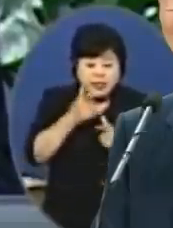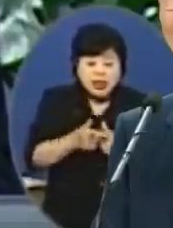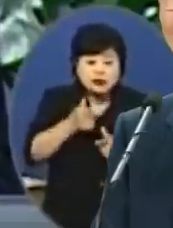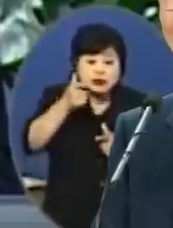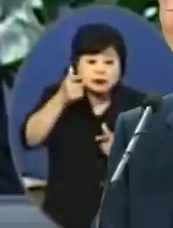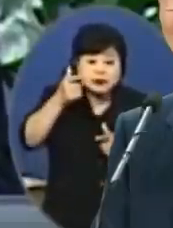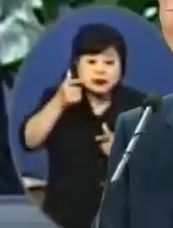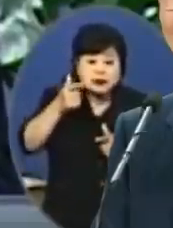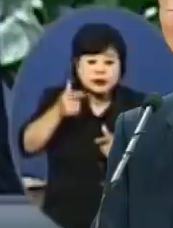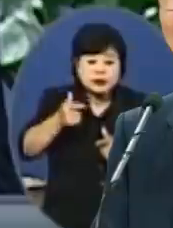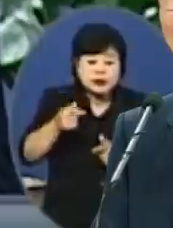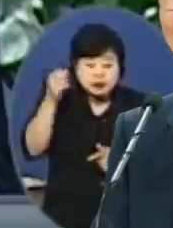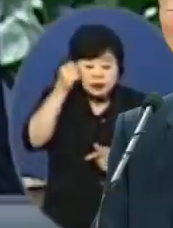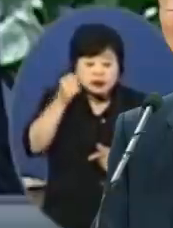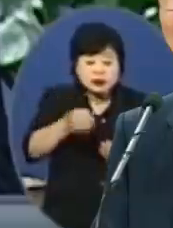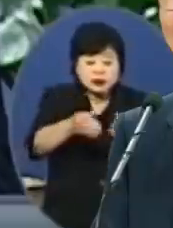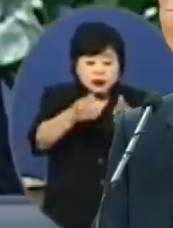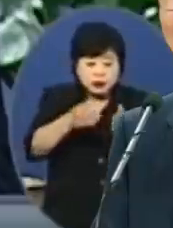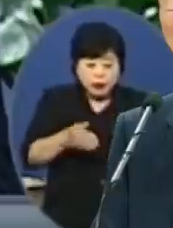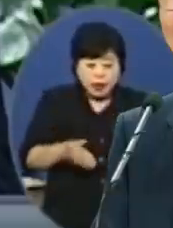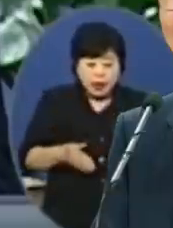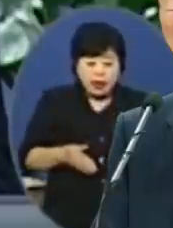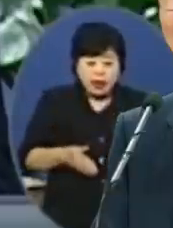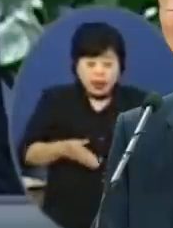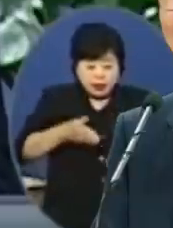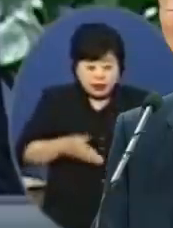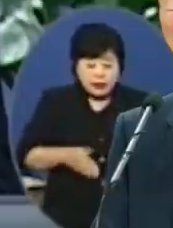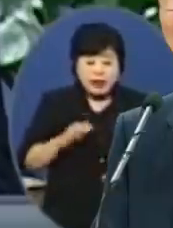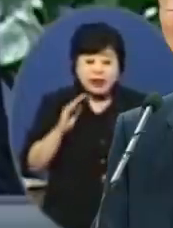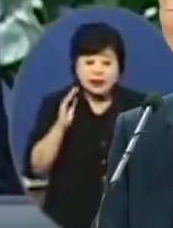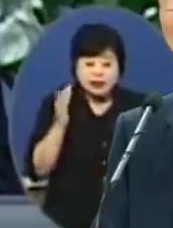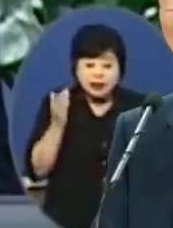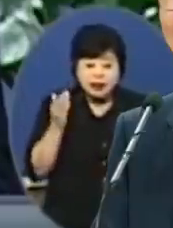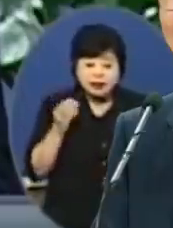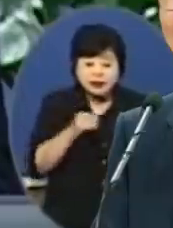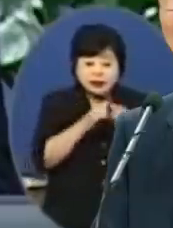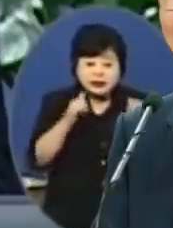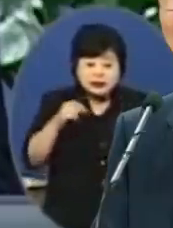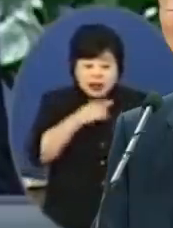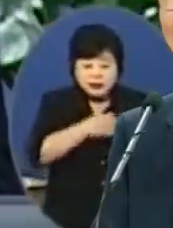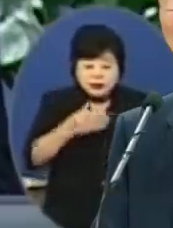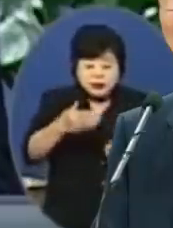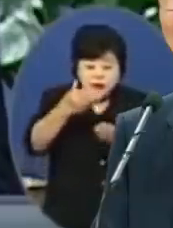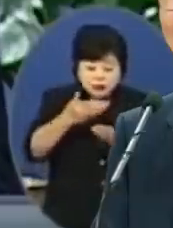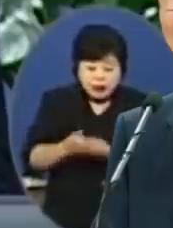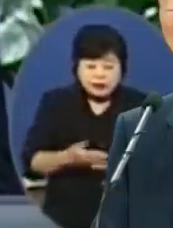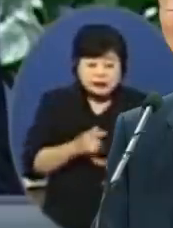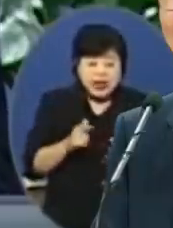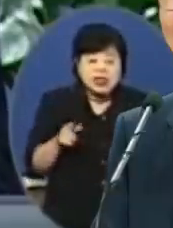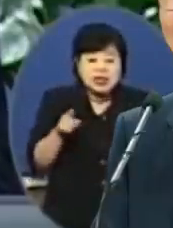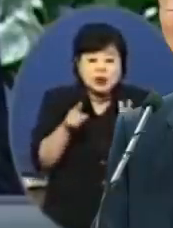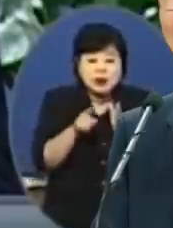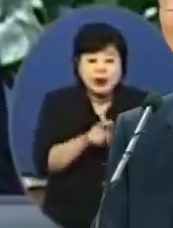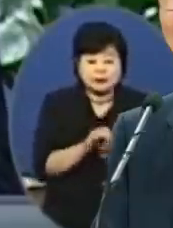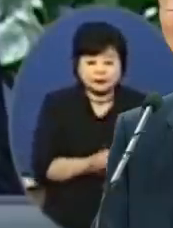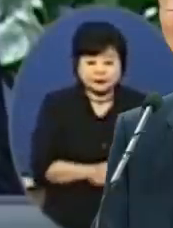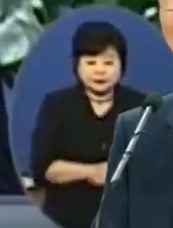예수님이 성령으로 말미암아 태어난 것은 인생의 핏줄을 받아들이지 않기 위한